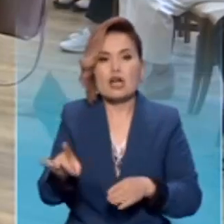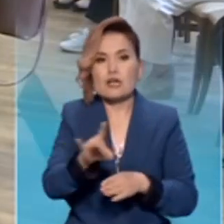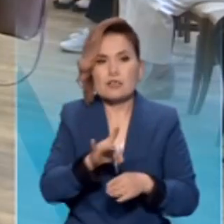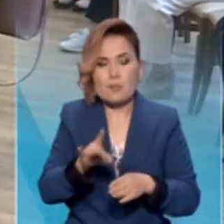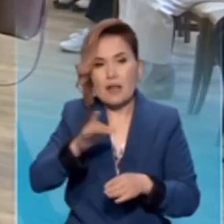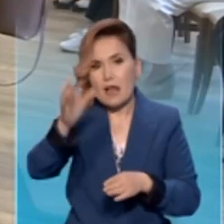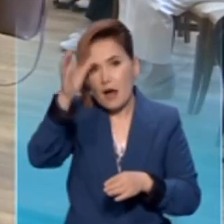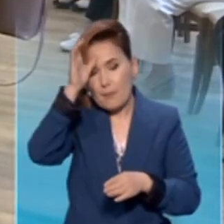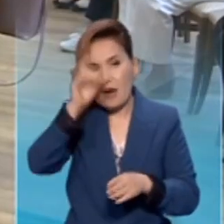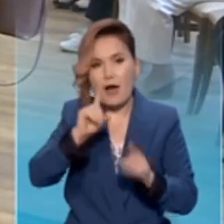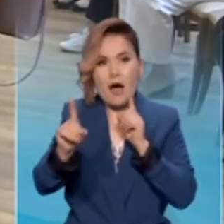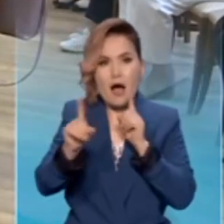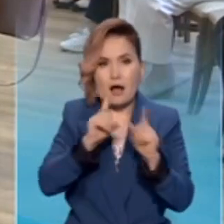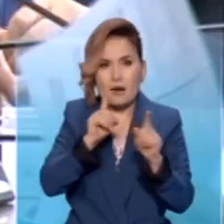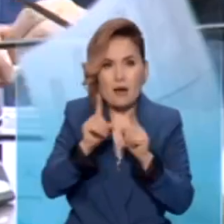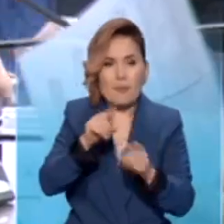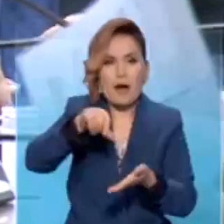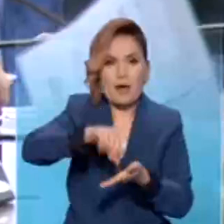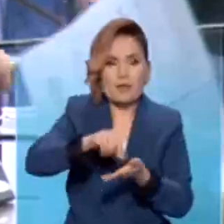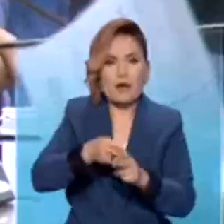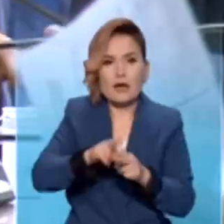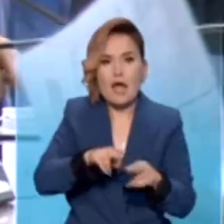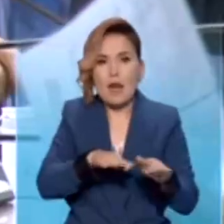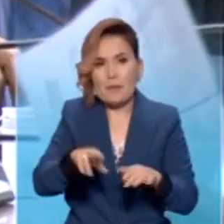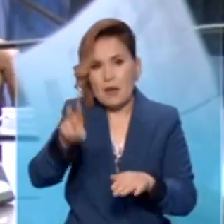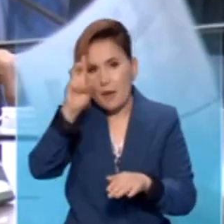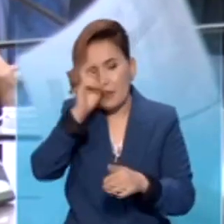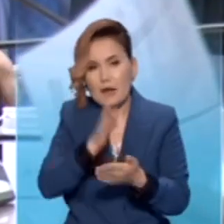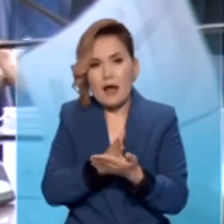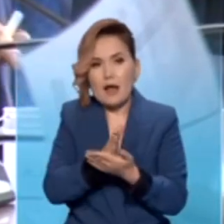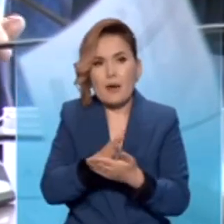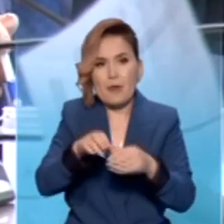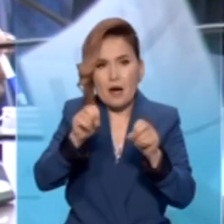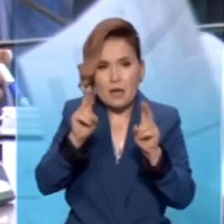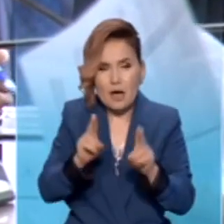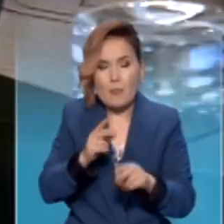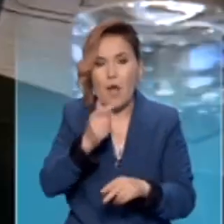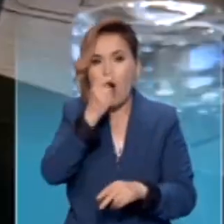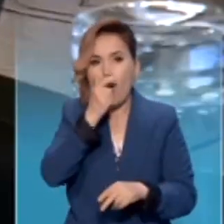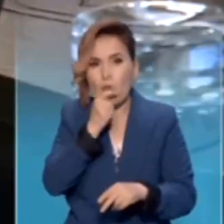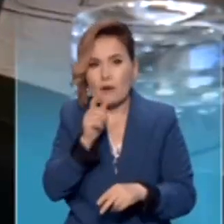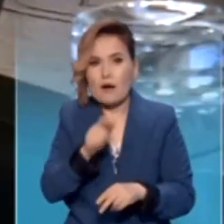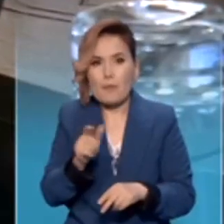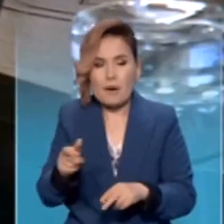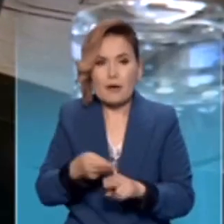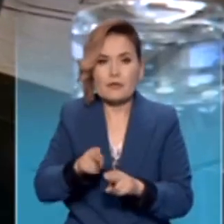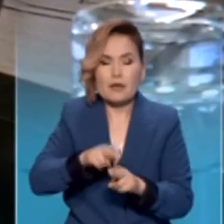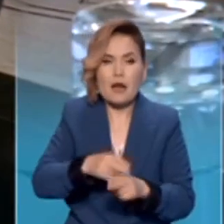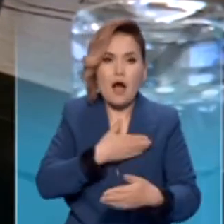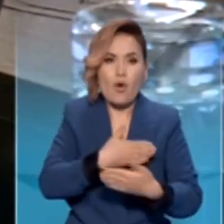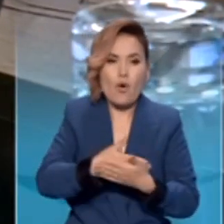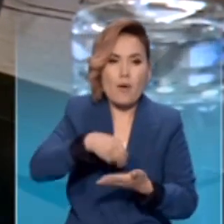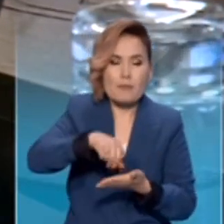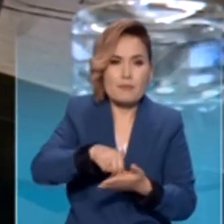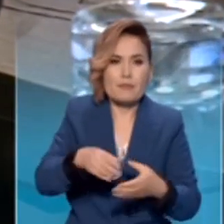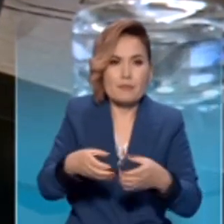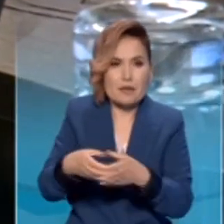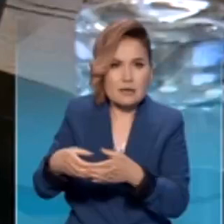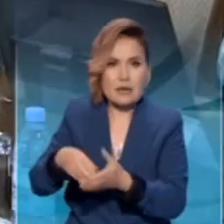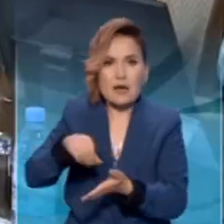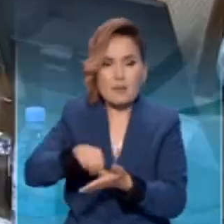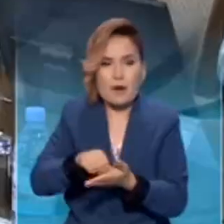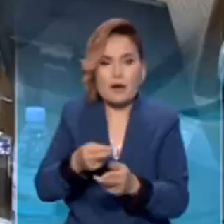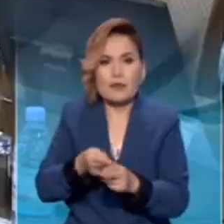ғылыми тәжірибелік конференция өтті. Шараға мемлекеттік және қоғам қайраткерлері, зиялы қауым өкілдері мен қоғам белсенділері қатысты.